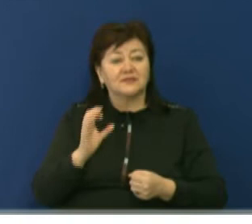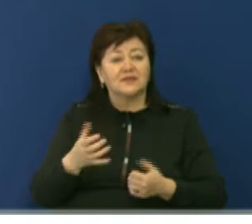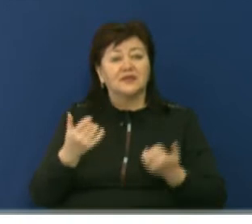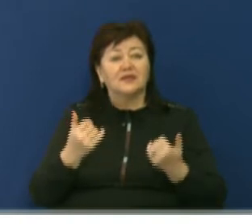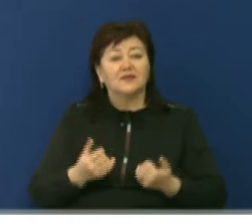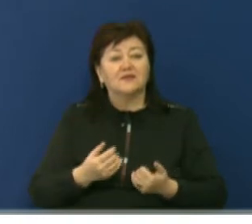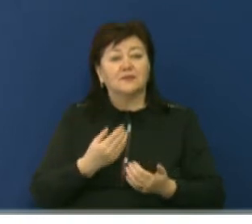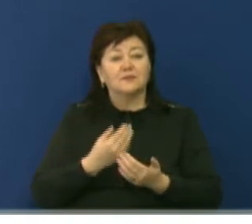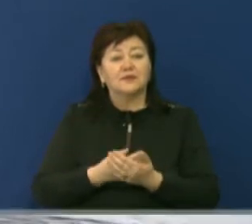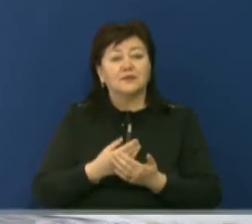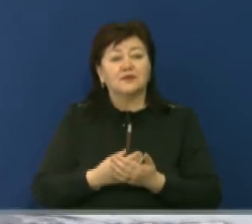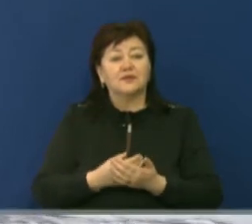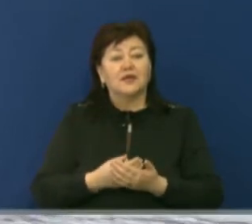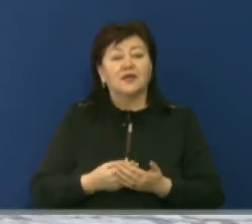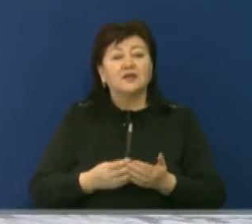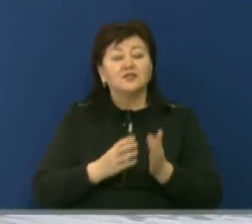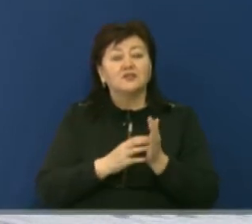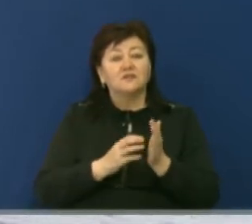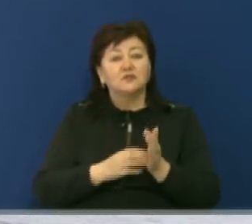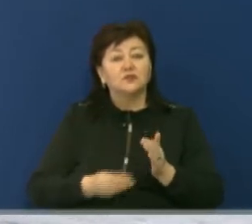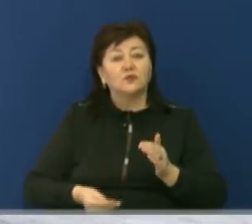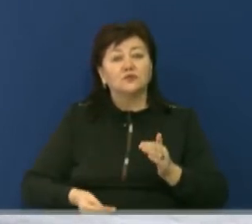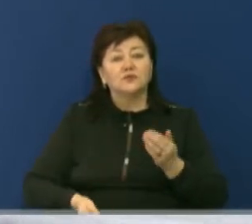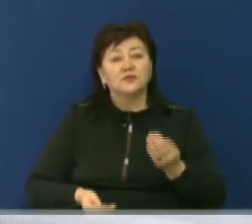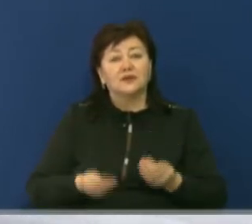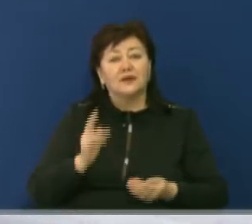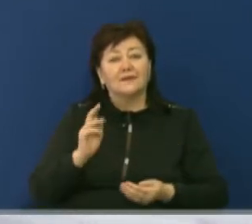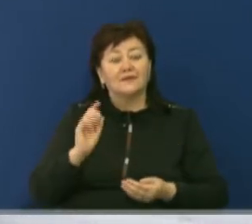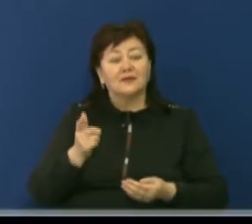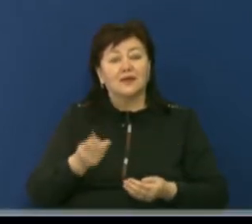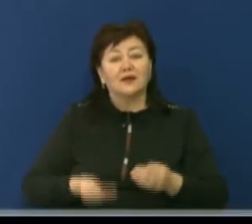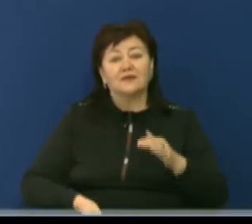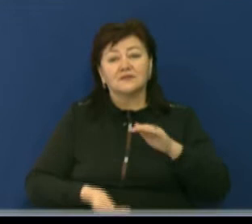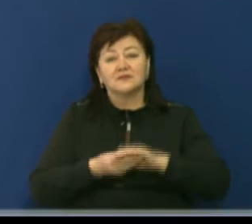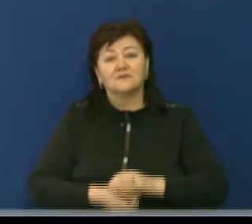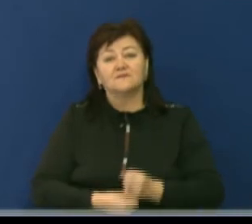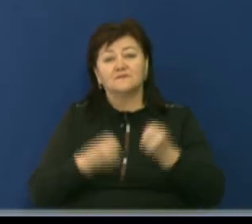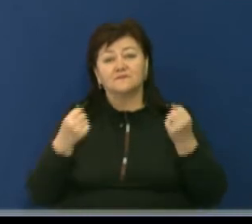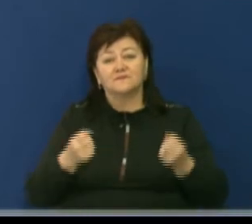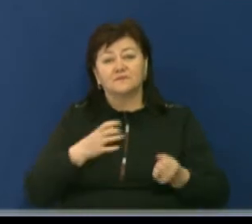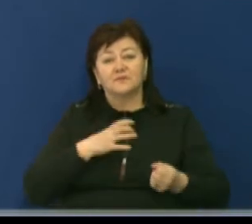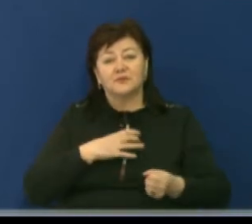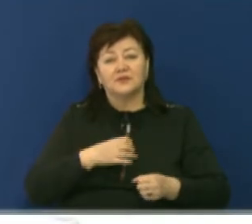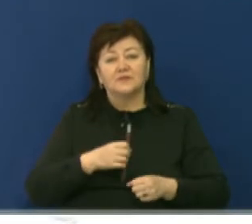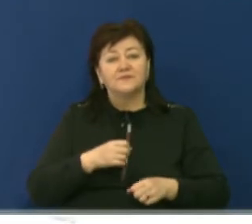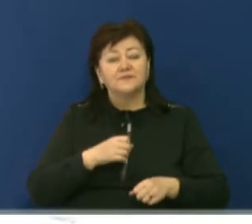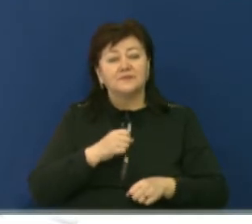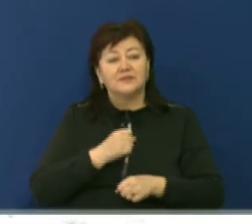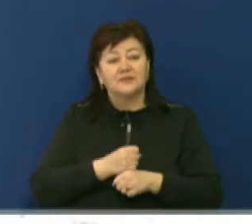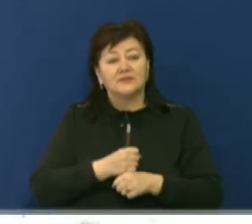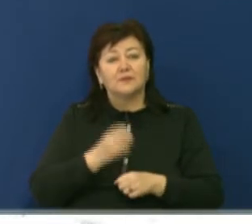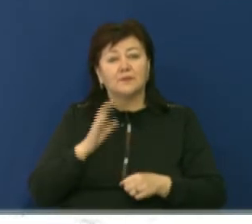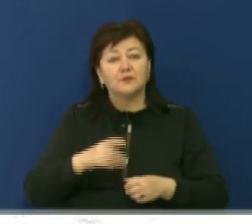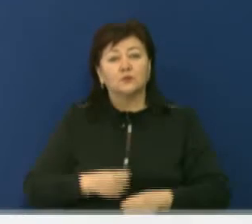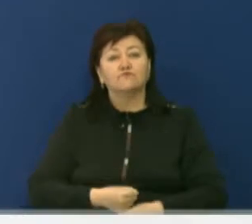асатын 900 келі жарылғыш зат салынған. Жарылыс алдында жұмыстың басталғанынан хабардар ететін дабыл берілді. Содан кейін